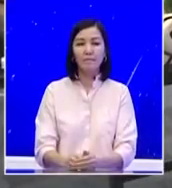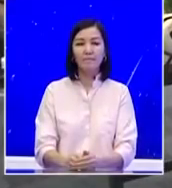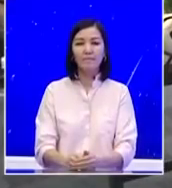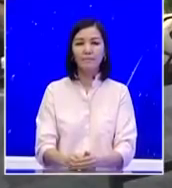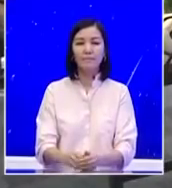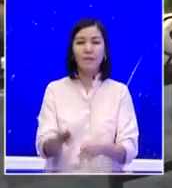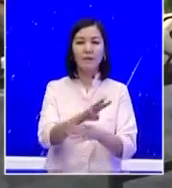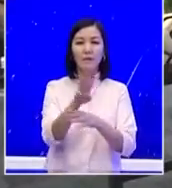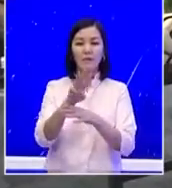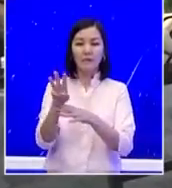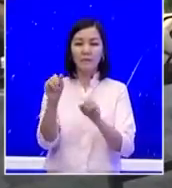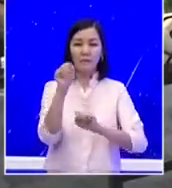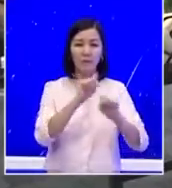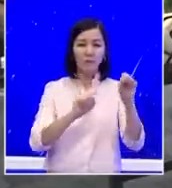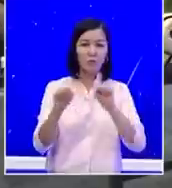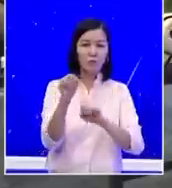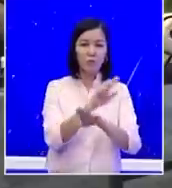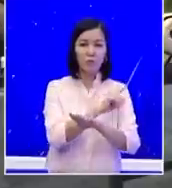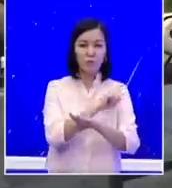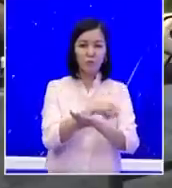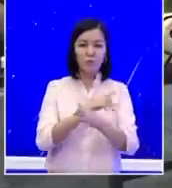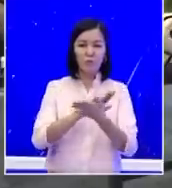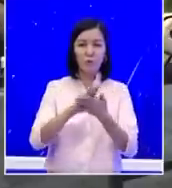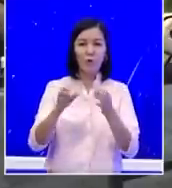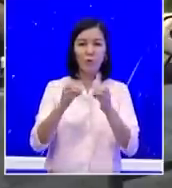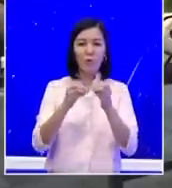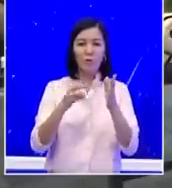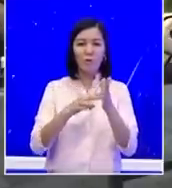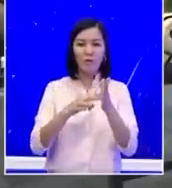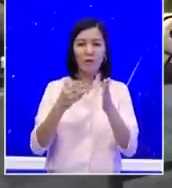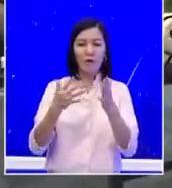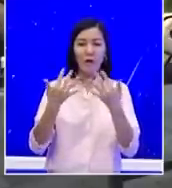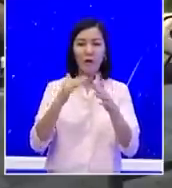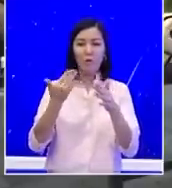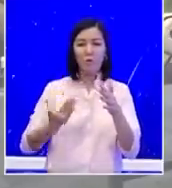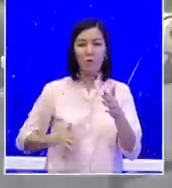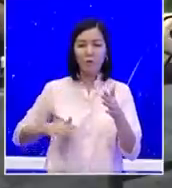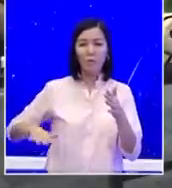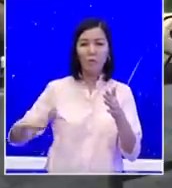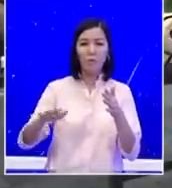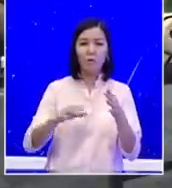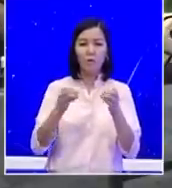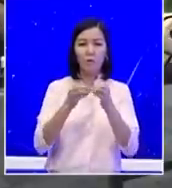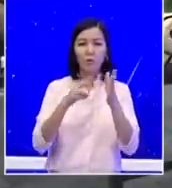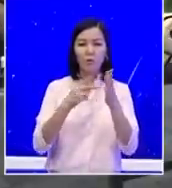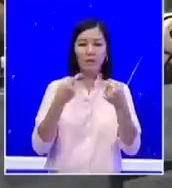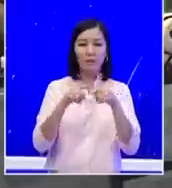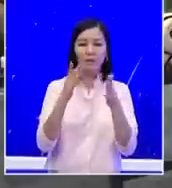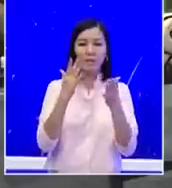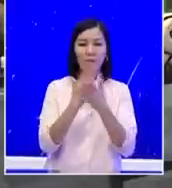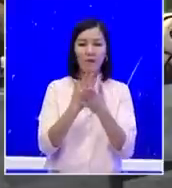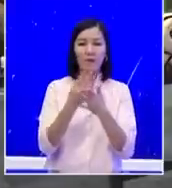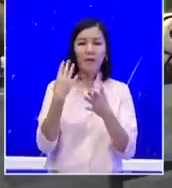Дезинфекциялық шаралары жүргізіліп жатыр. Бізде 17 ауылдық округте, бұл жерде 17 техника бар. Онда 45